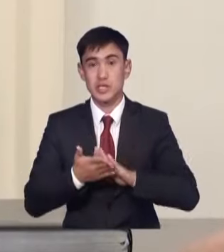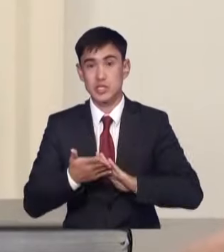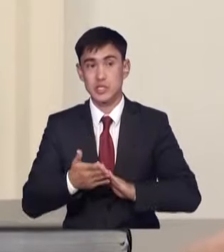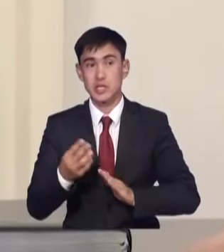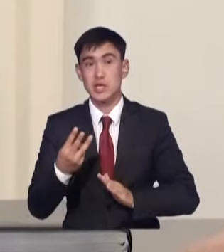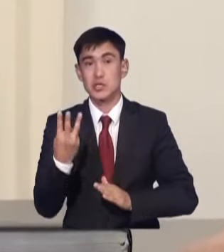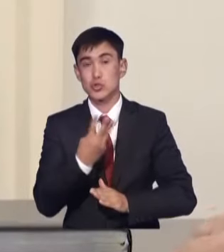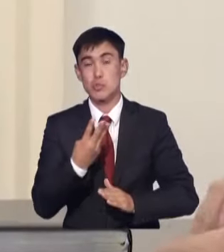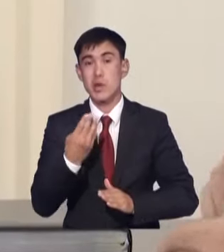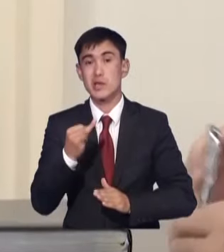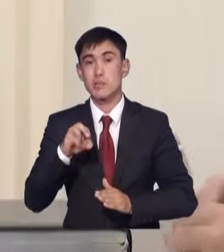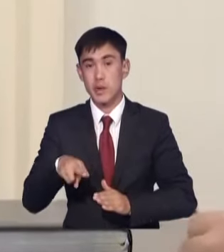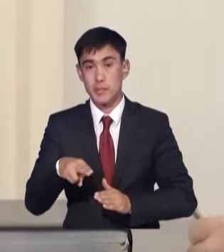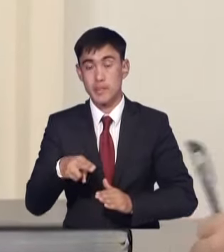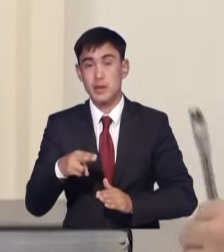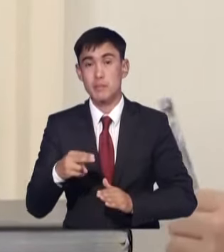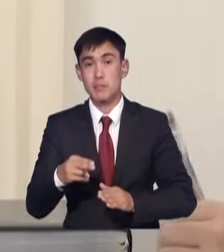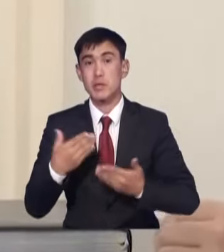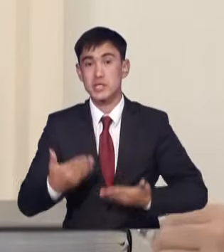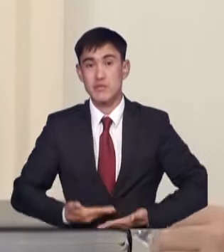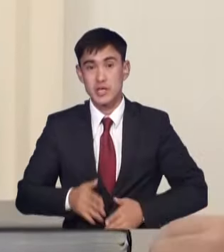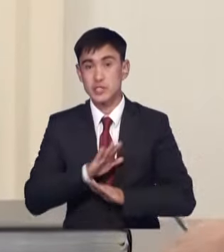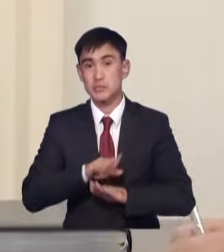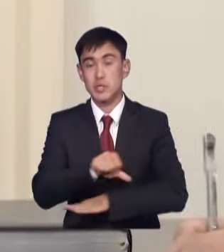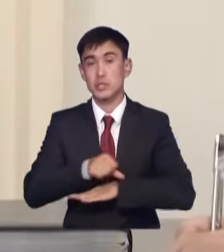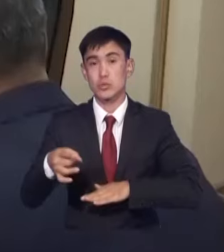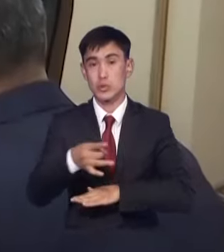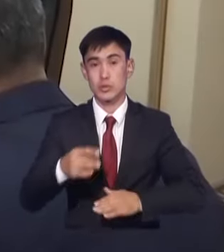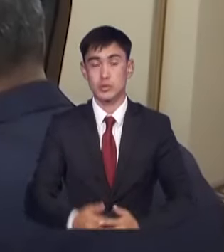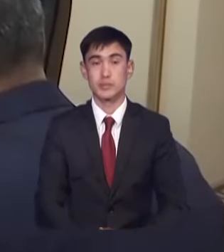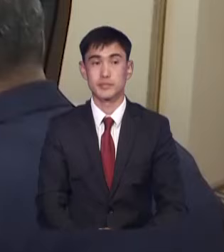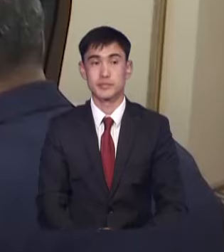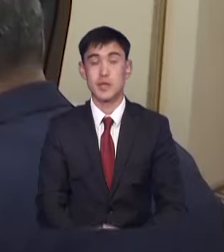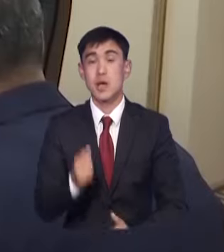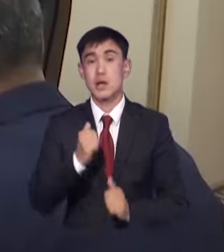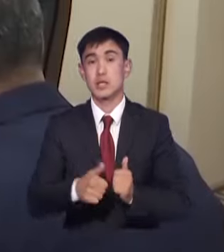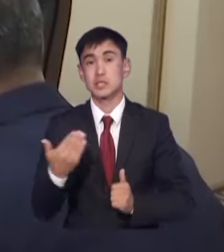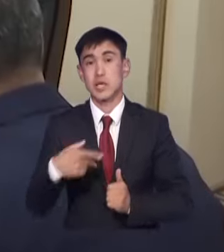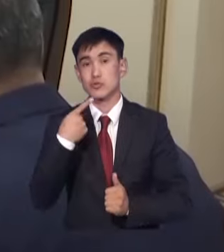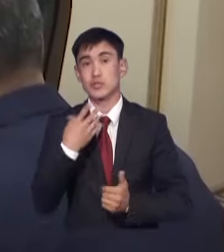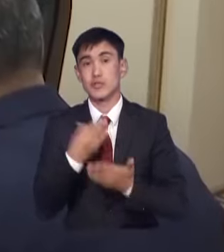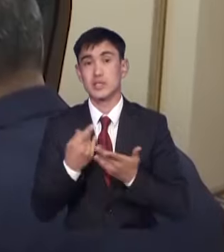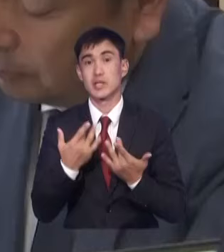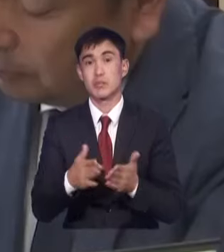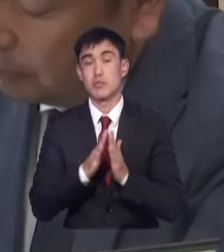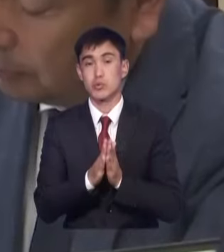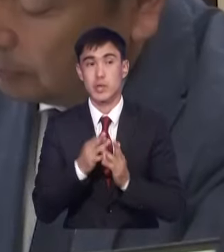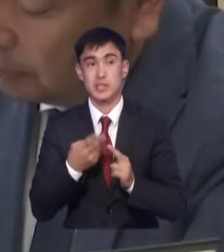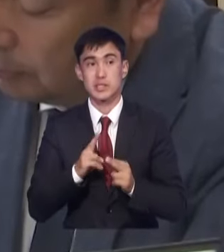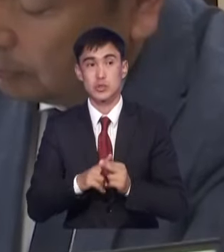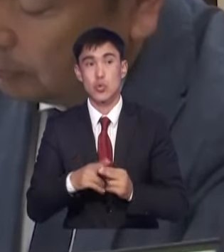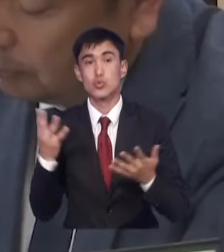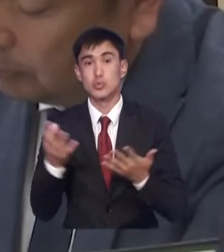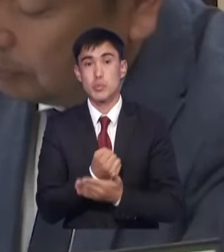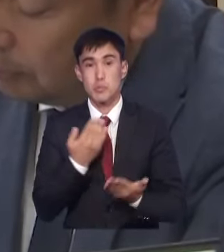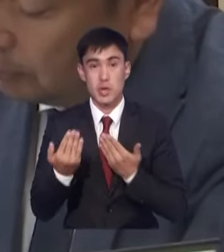с тремя индивидуальными предпринимателями не проживающими на территории района каждая сторона озвучила свои требования и просьбы а это значит что